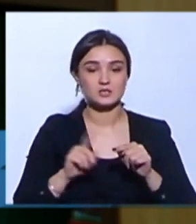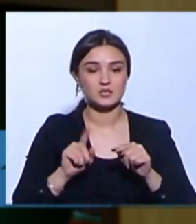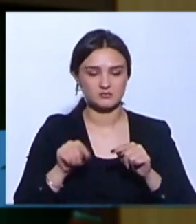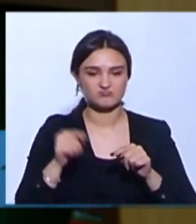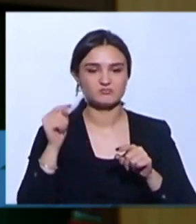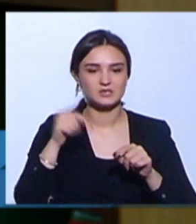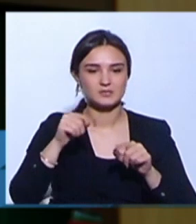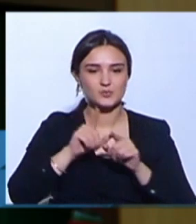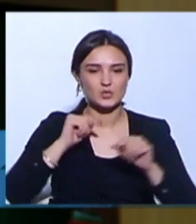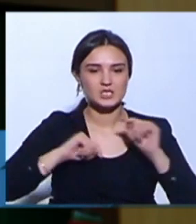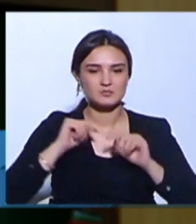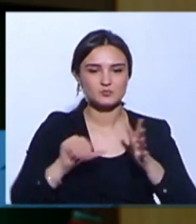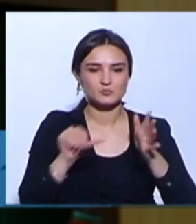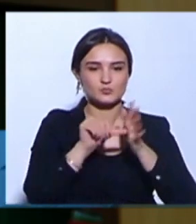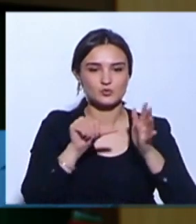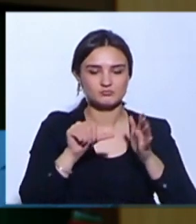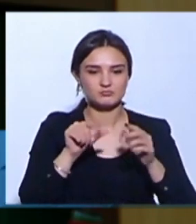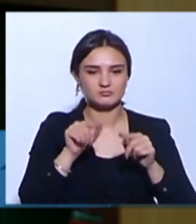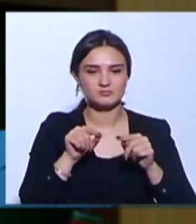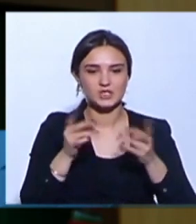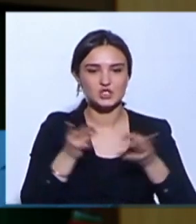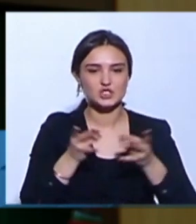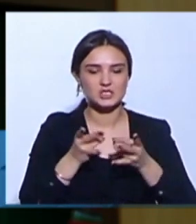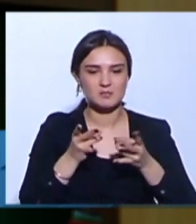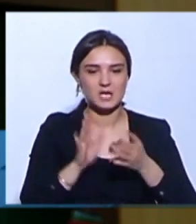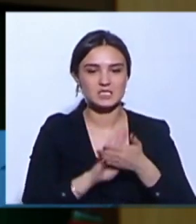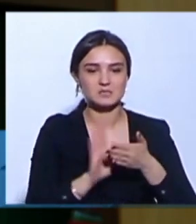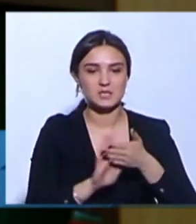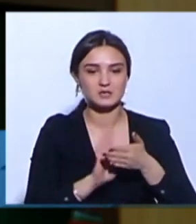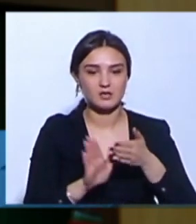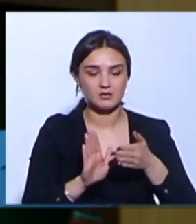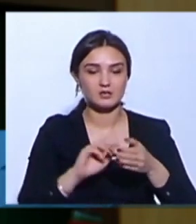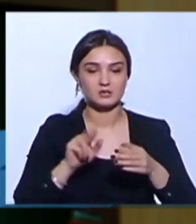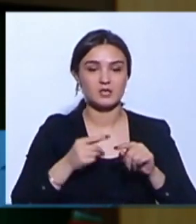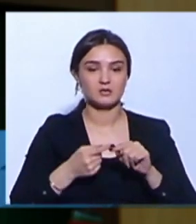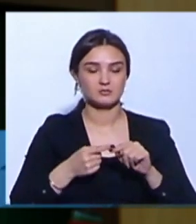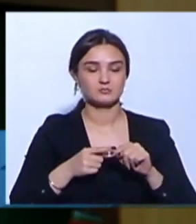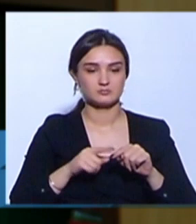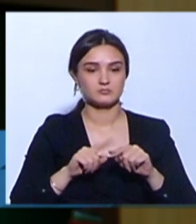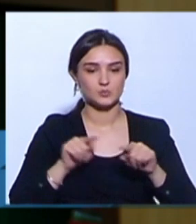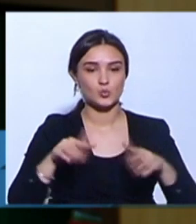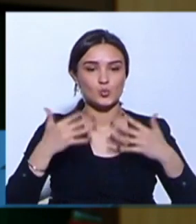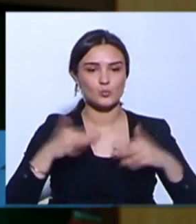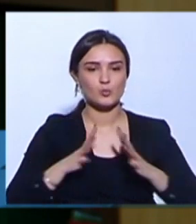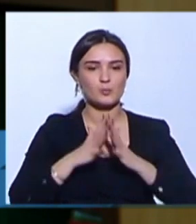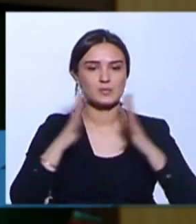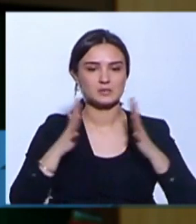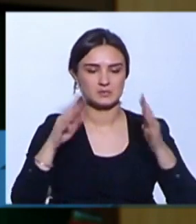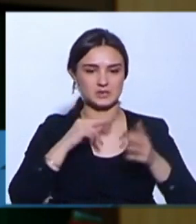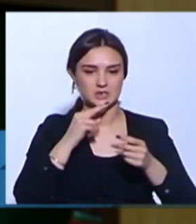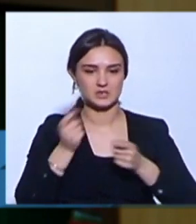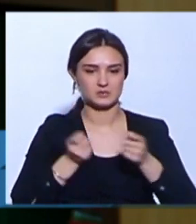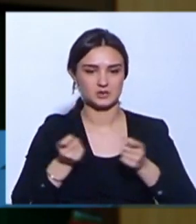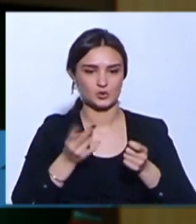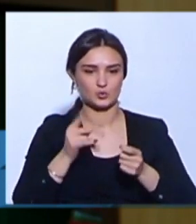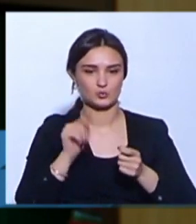დიალიზი, ანუ მათ ორგანიზმს უკვე დაჭირდება გაწმენდა და ამდენად უფრო მეტი სიფრთხილით